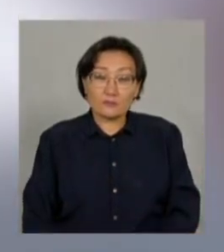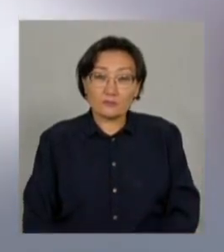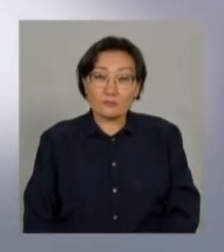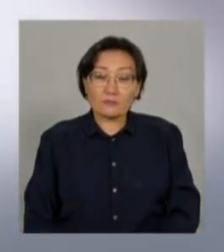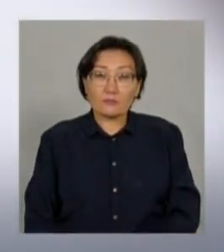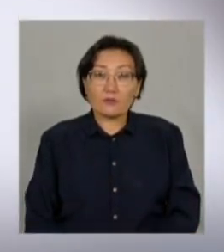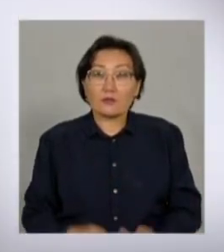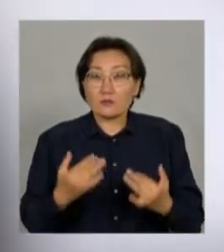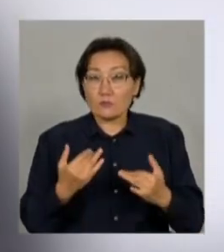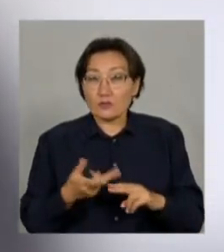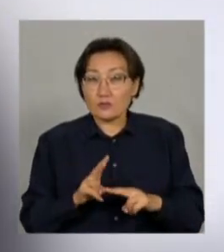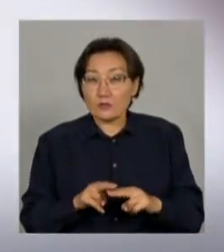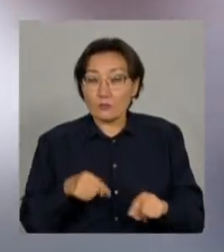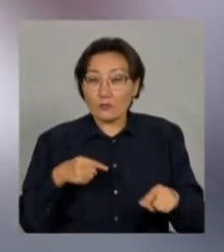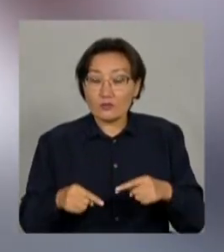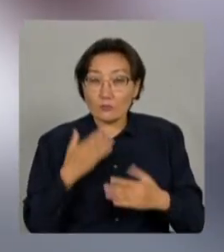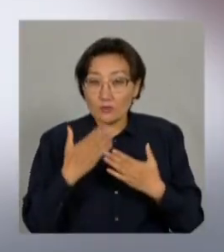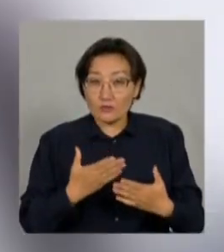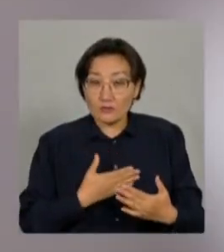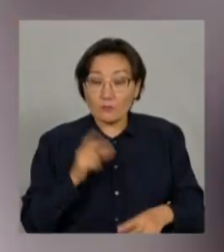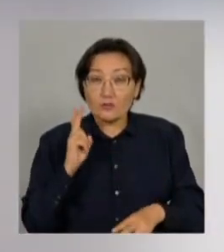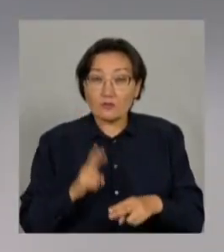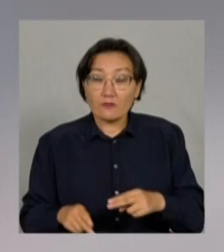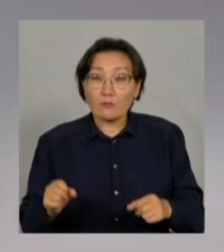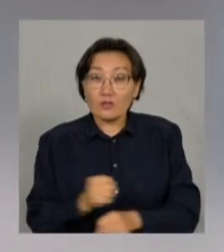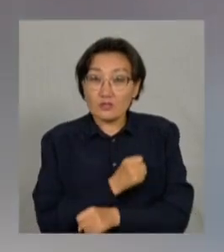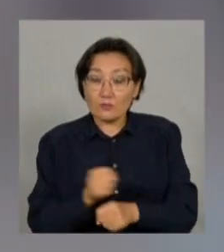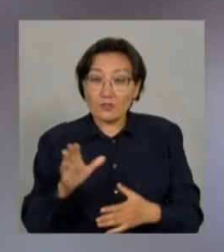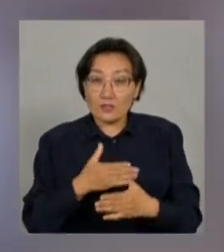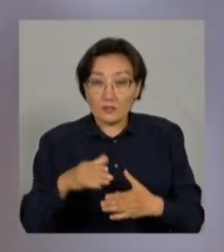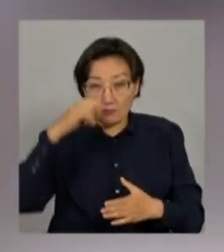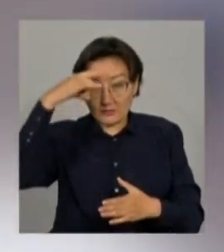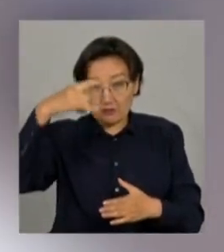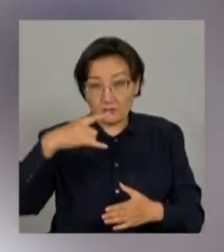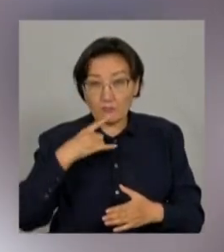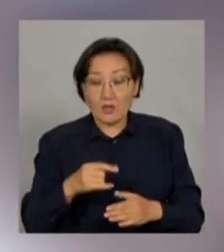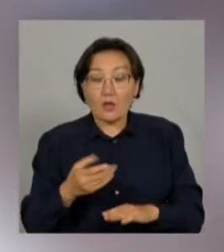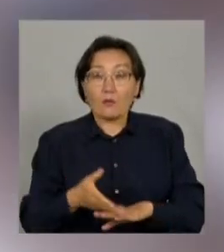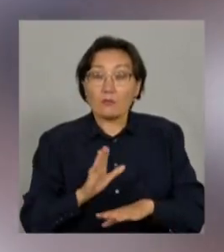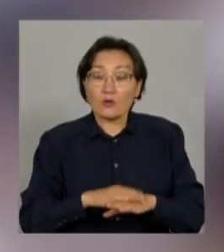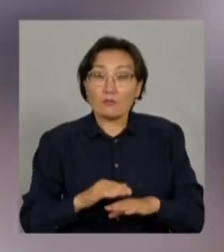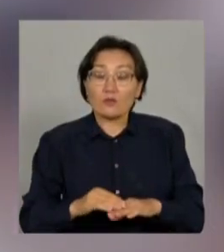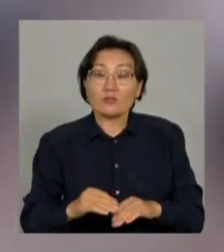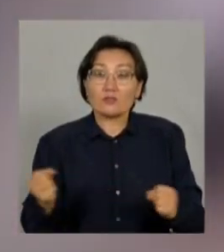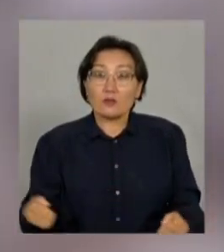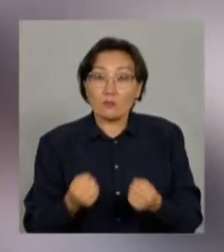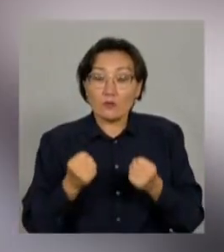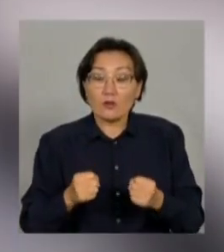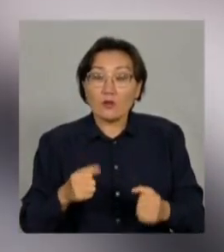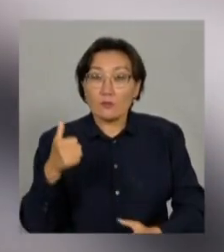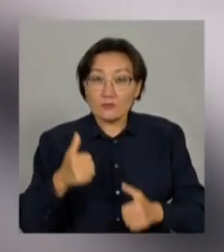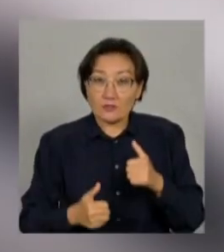Стычка футбольных фанатов в Шымкенте. Чем закончилась потасовка между казахстанскими и польскими болельщиками на матче